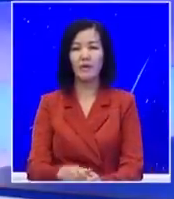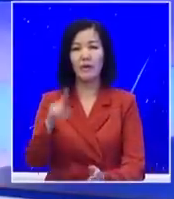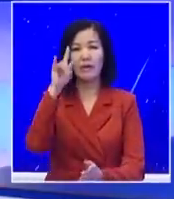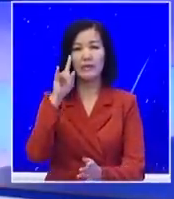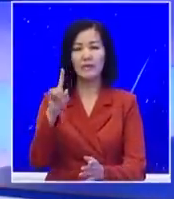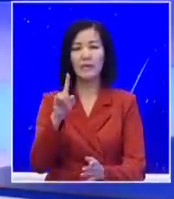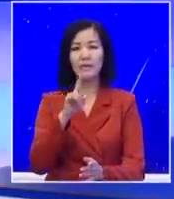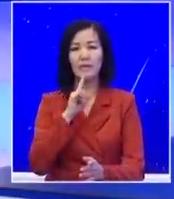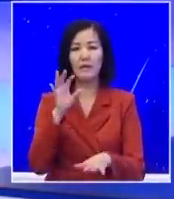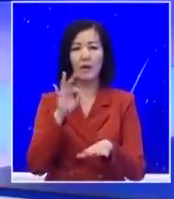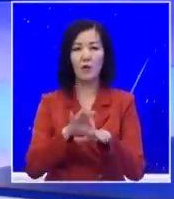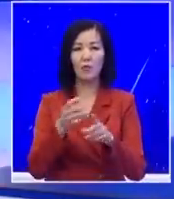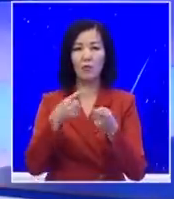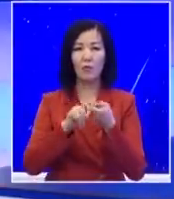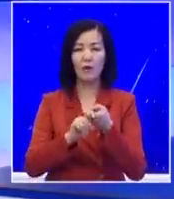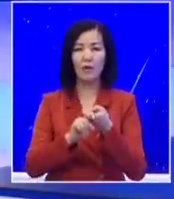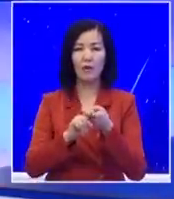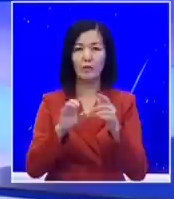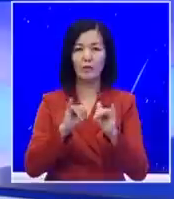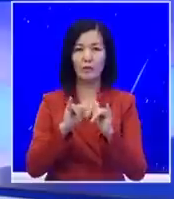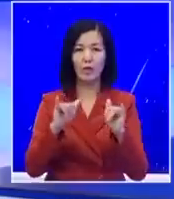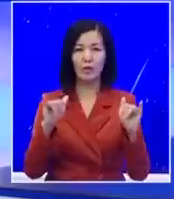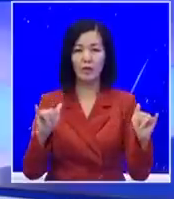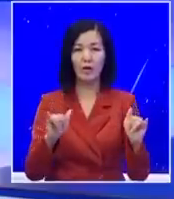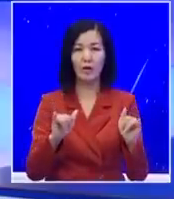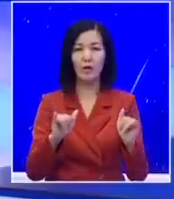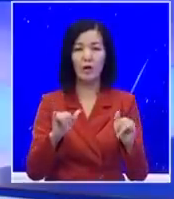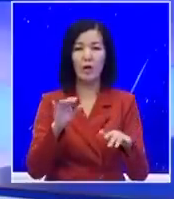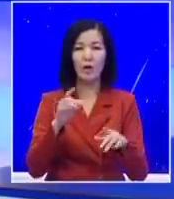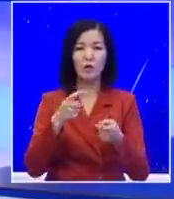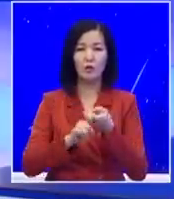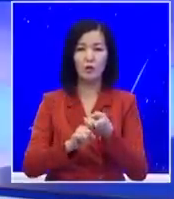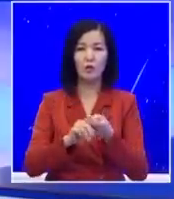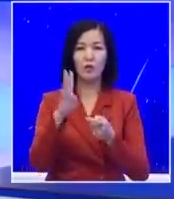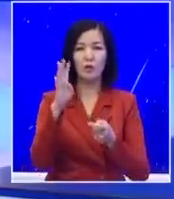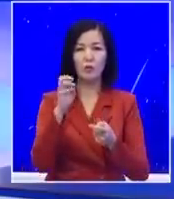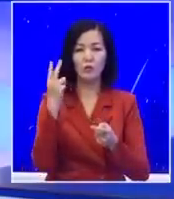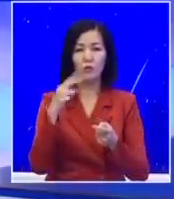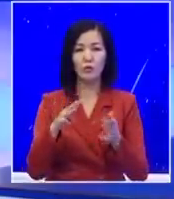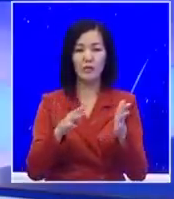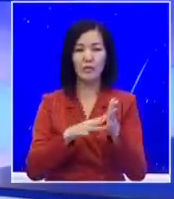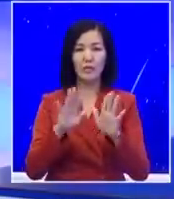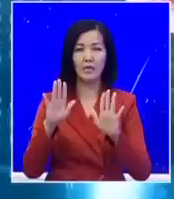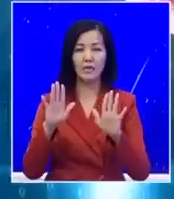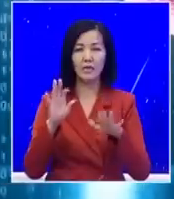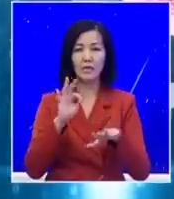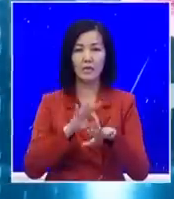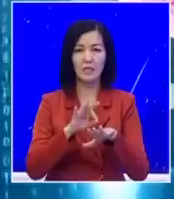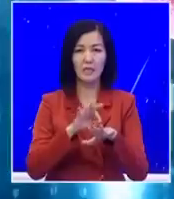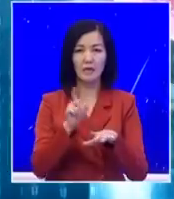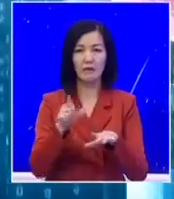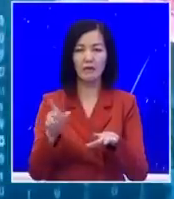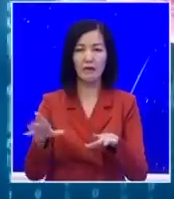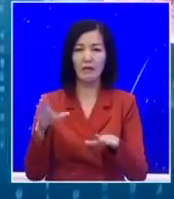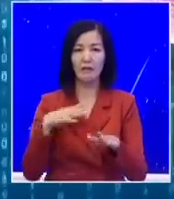Елдегі соңғы эпидемиологиялық жағдай бойынша COVID-19 жұқтырған тағы 428 жағдай тіркелді. Бұл көрсеткіштер өткен